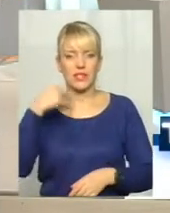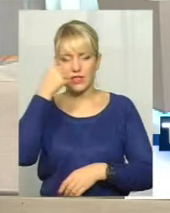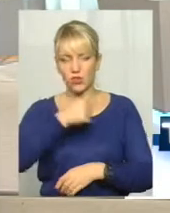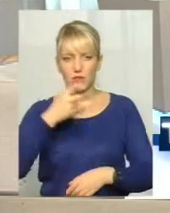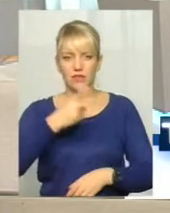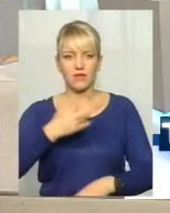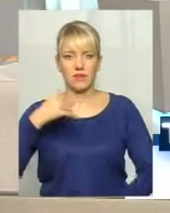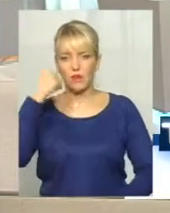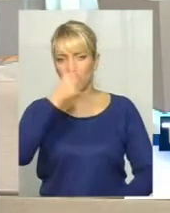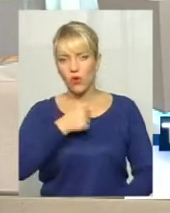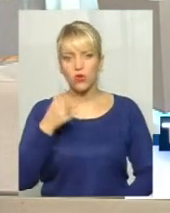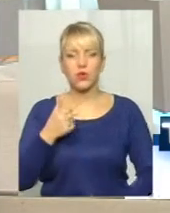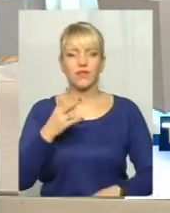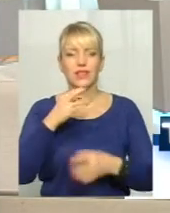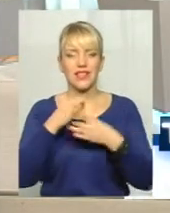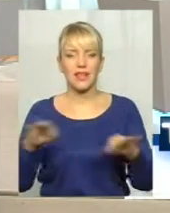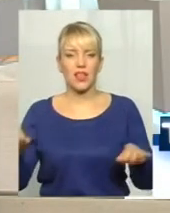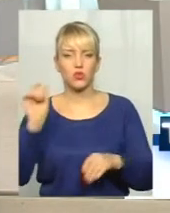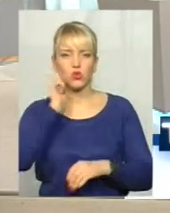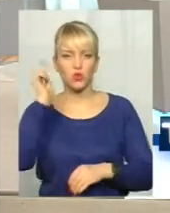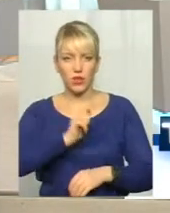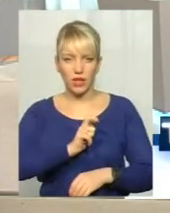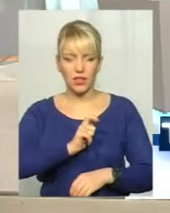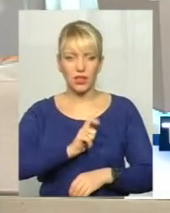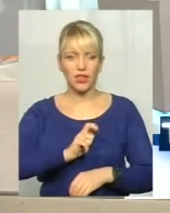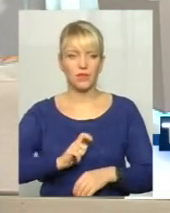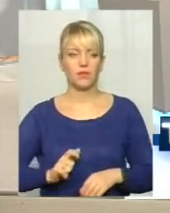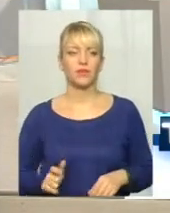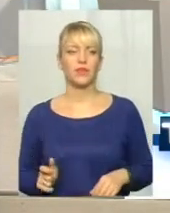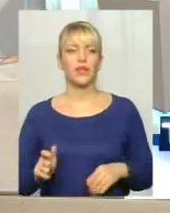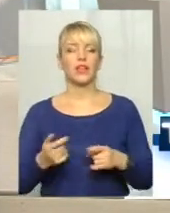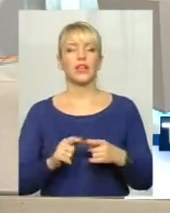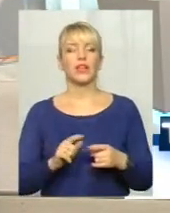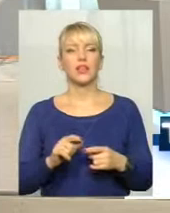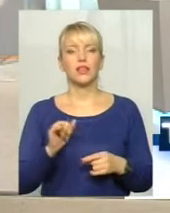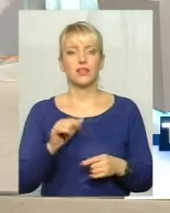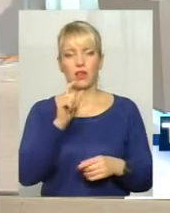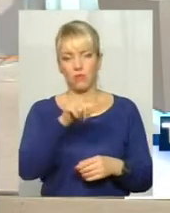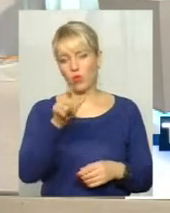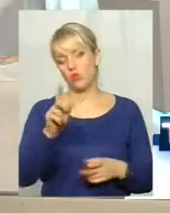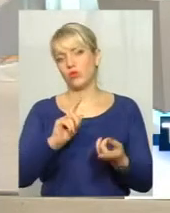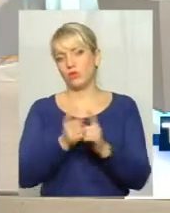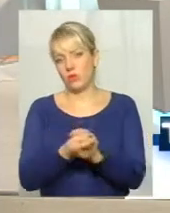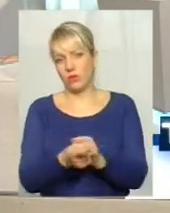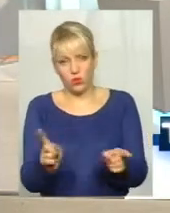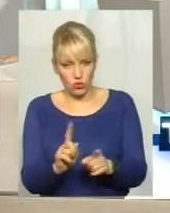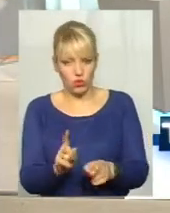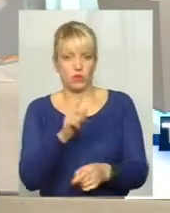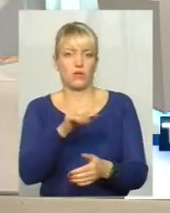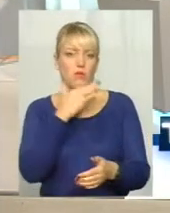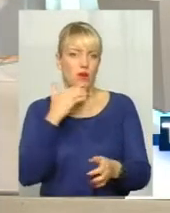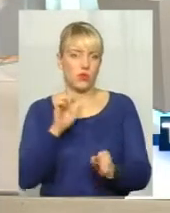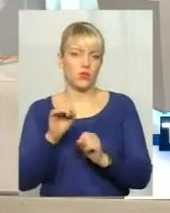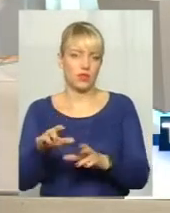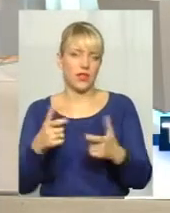чи 25 років незалежної України не змогли. Але ж там люди показати. Змінилися, там ну, пройшли переатестацію багато. Ну,